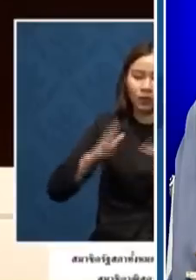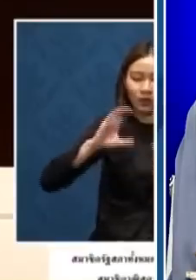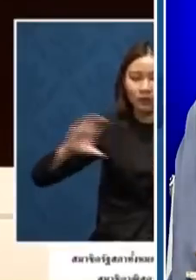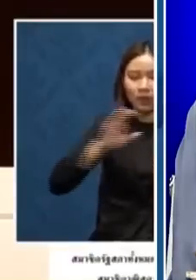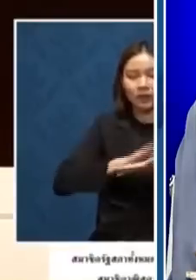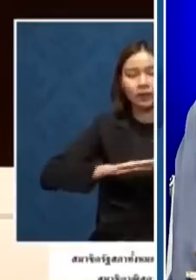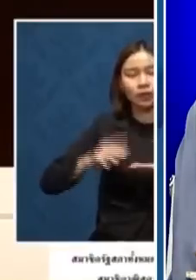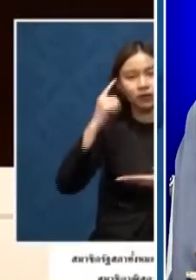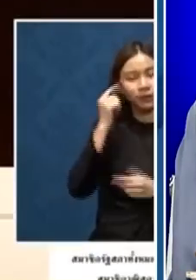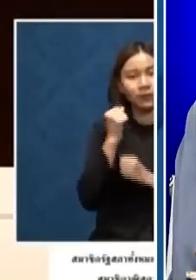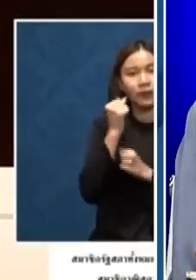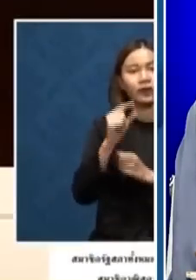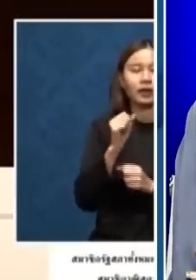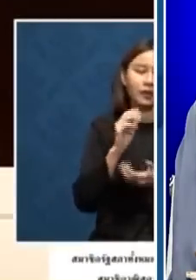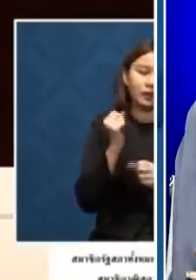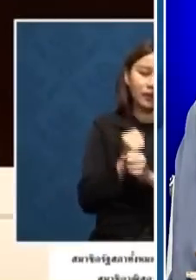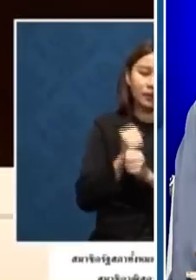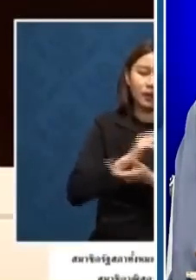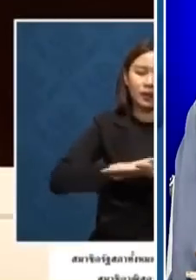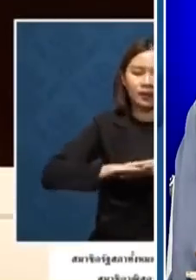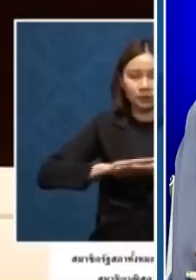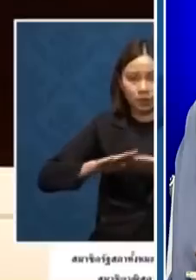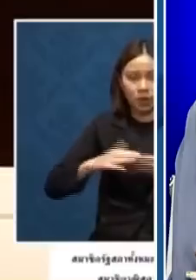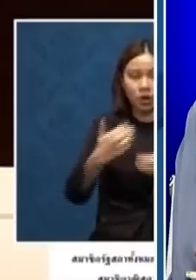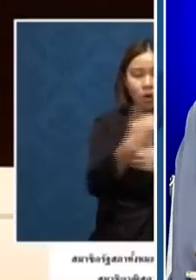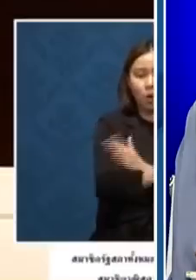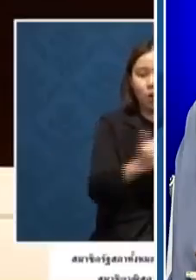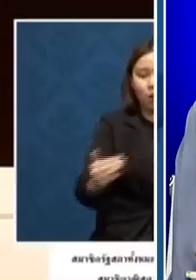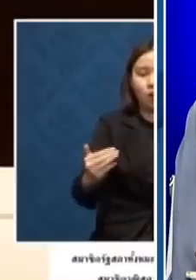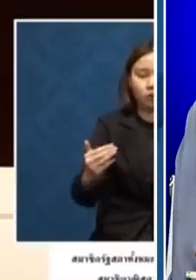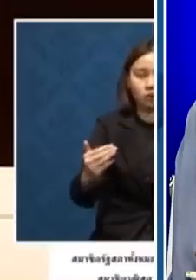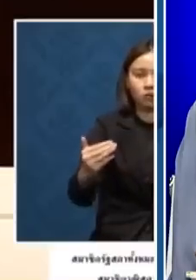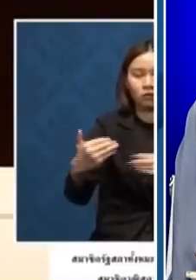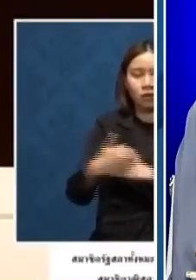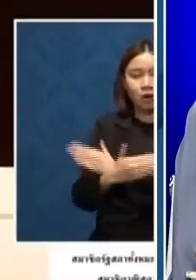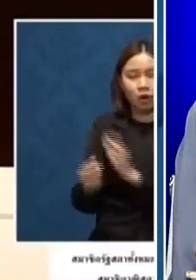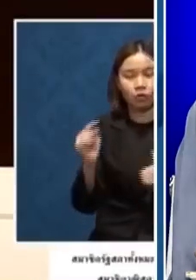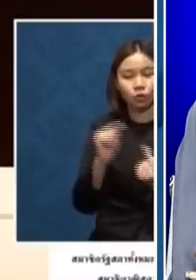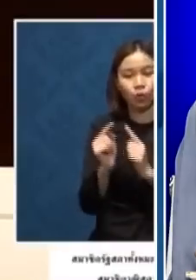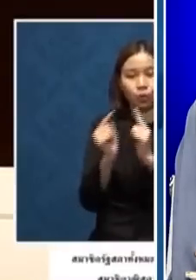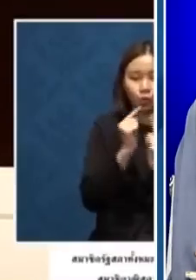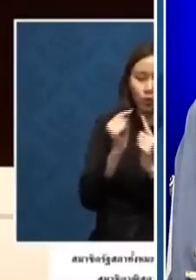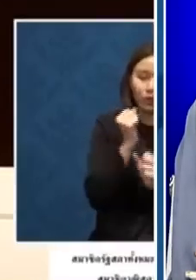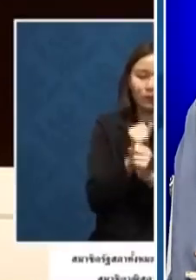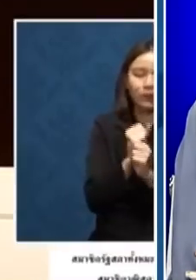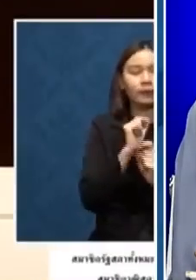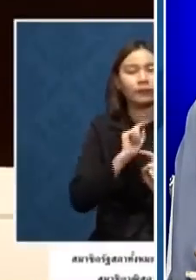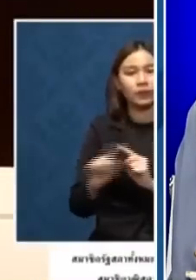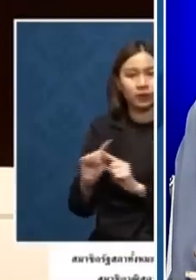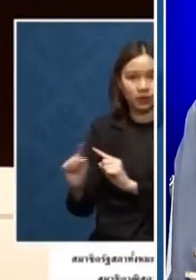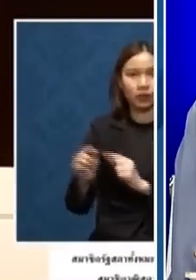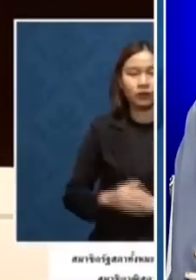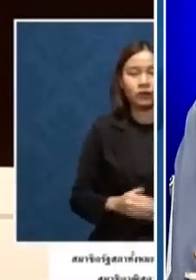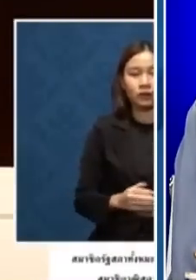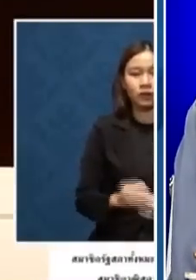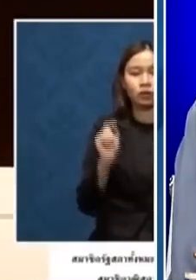ประชุมปิดประชุมขาอ่อนไม่เจอ ะ นะฮะลุกปุ๊บไปเลยฮะคุณผู้ชมมาให้ดูบรรยากาศนี่ที่ผมเล่ามาทั้งหมดเลยว่